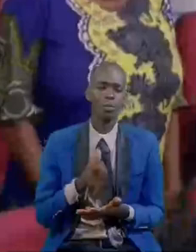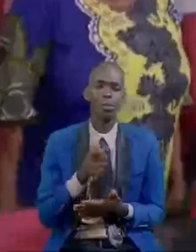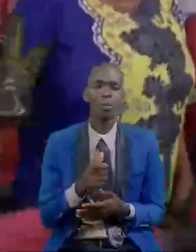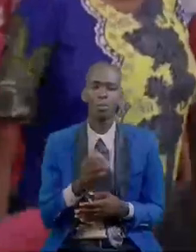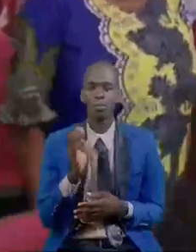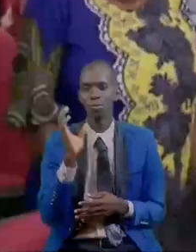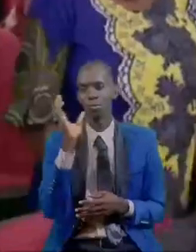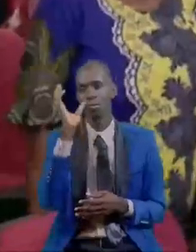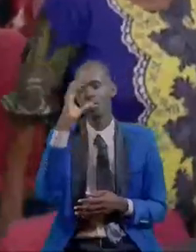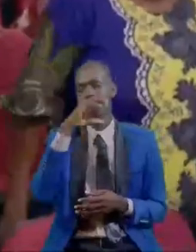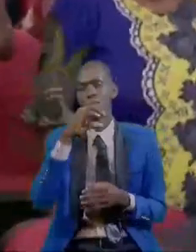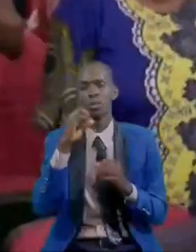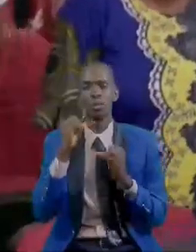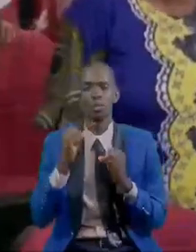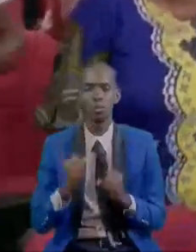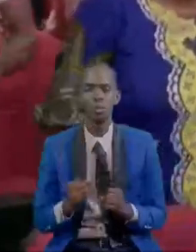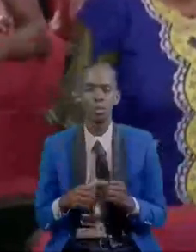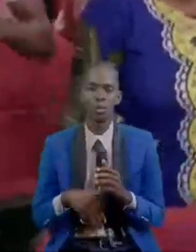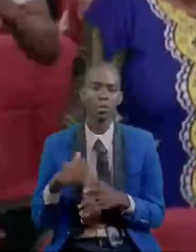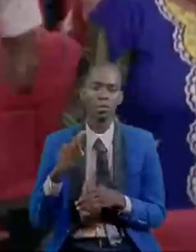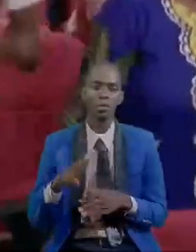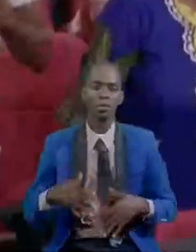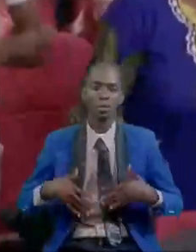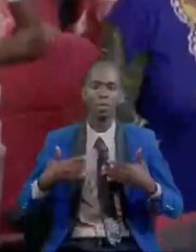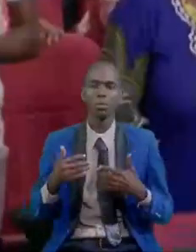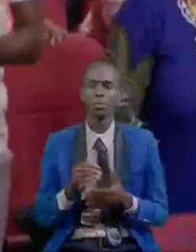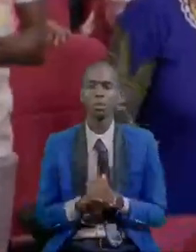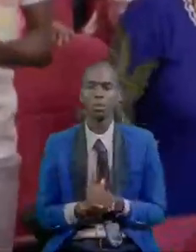Débarrasse-toi des puissances étrangères.